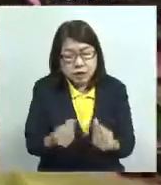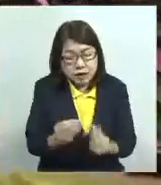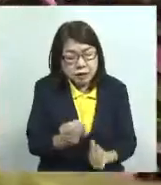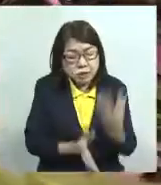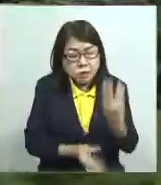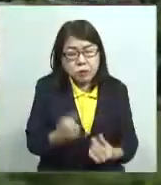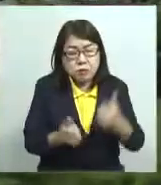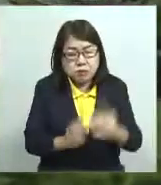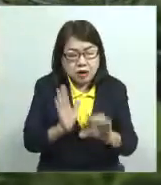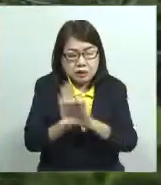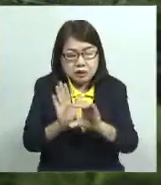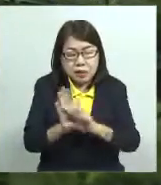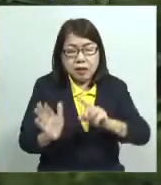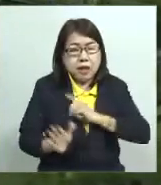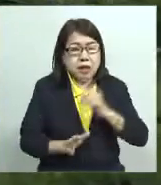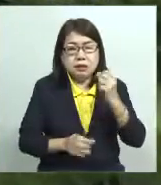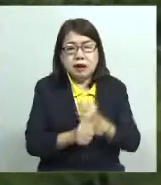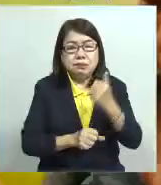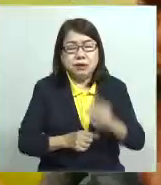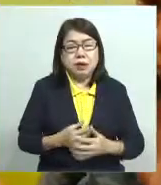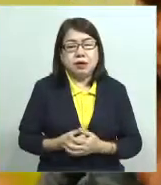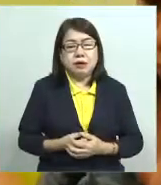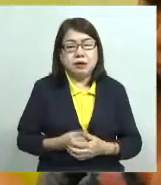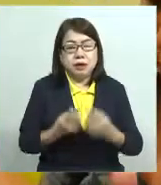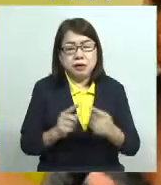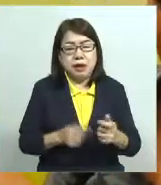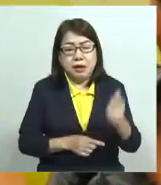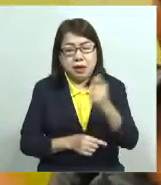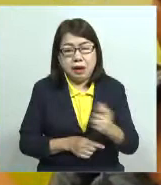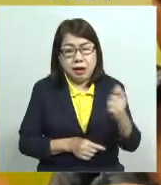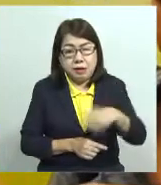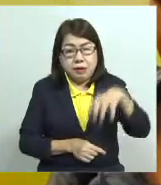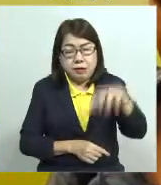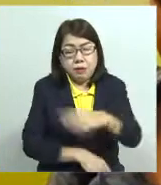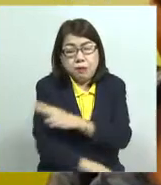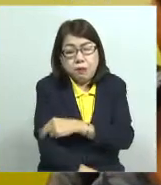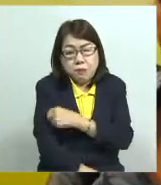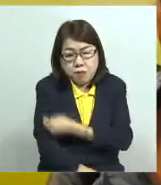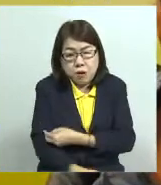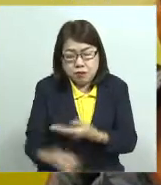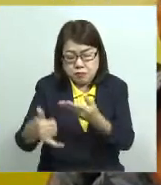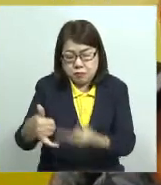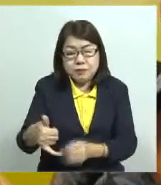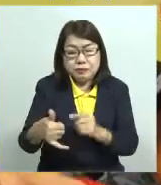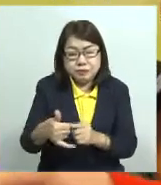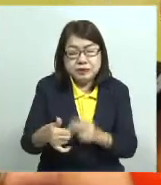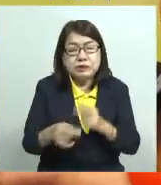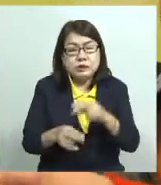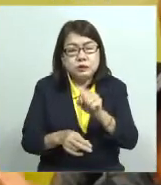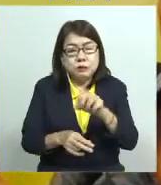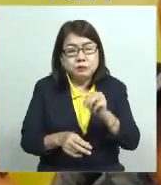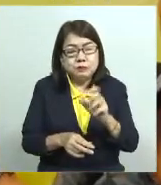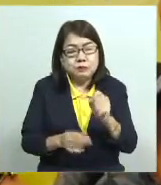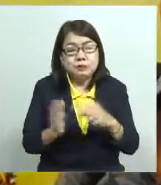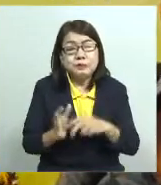ครองพืชกัญชาไทยได้ส่วนทางด้านของอธิบดีกรมการแพทย์นะครับนายแพทย์สมศักดิ์อัครศิลป์ก็บอกว่